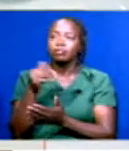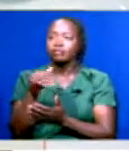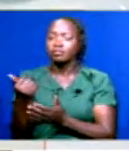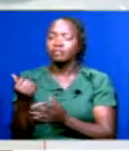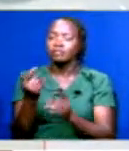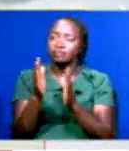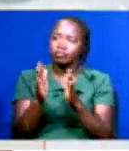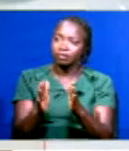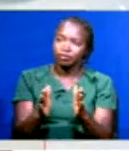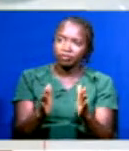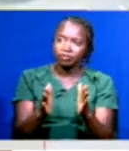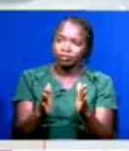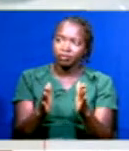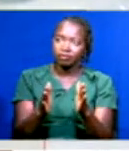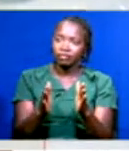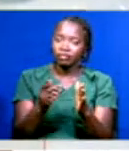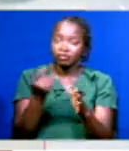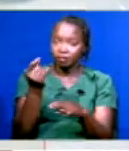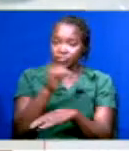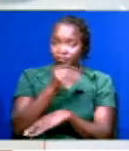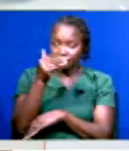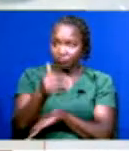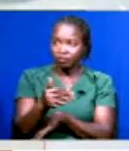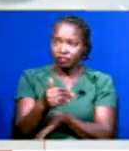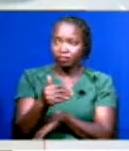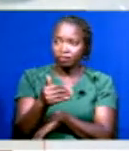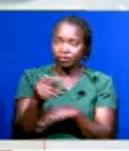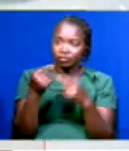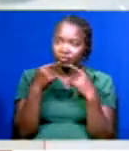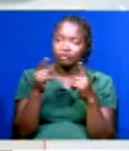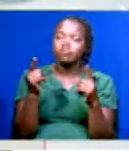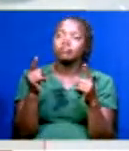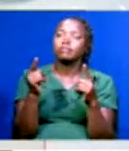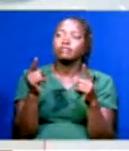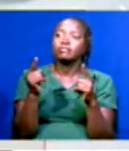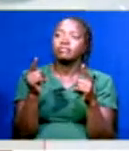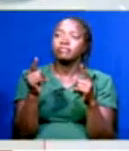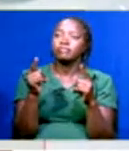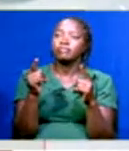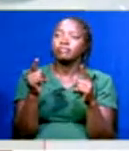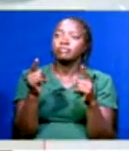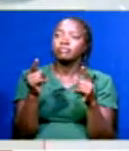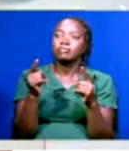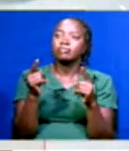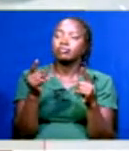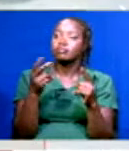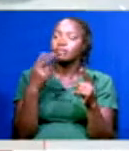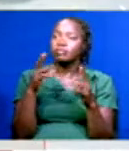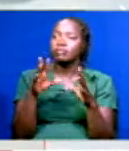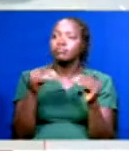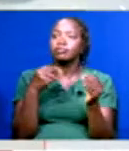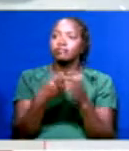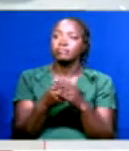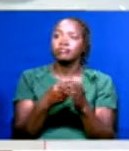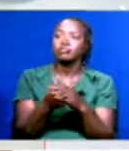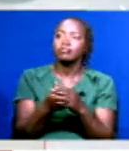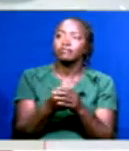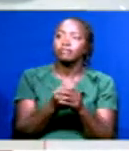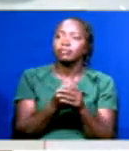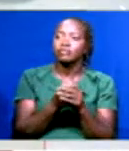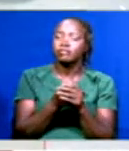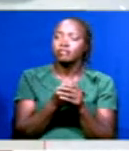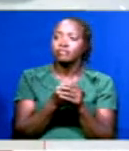mwingine. In the next few days, nitatangazia wa Kenya, pesa ilienda kwa nani, kwa nani, kwa nani, kwa nani.